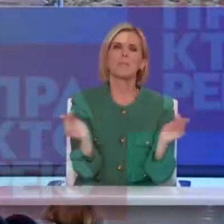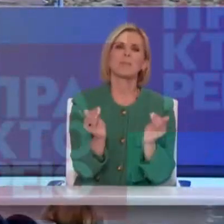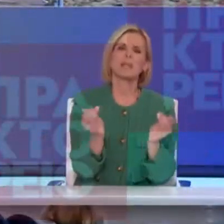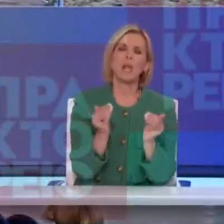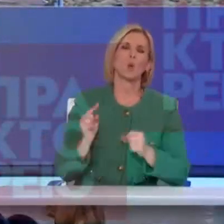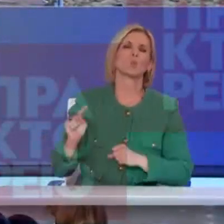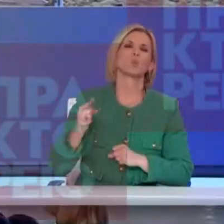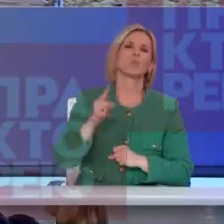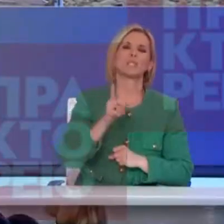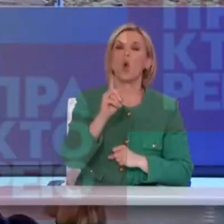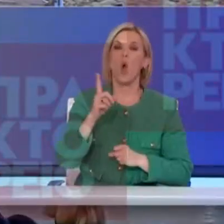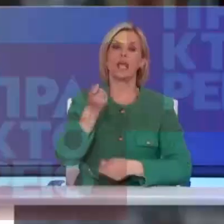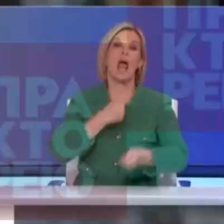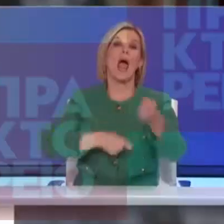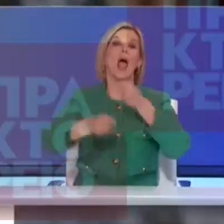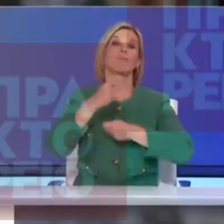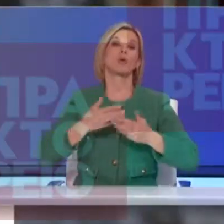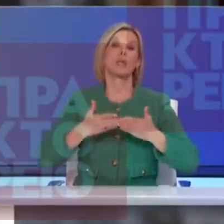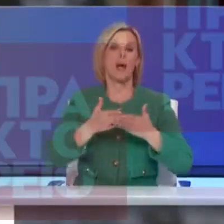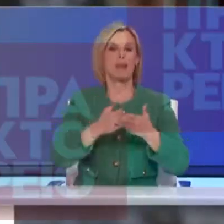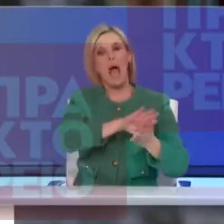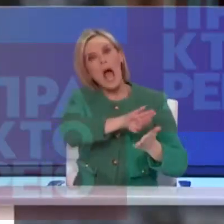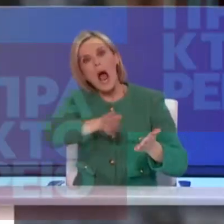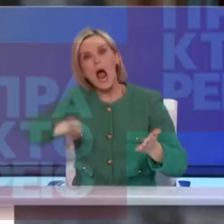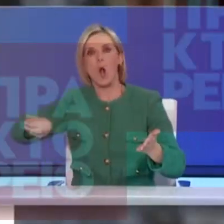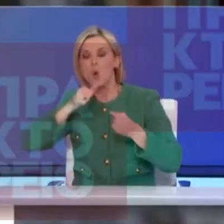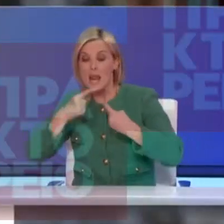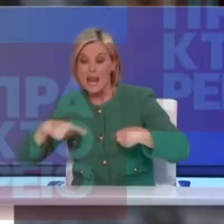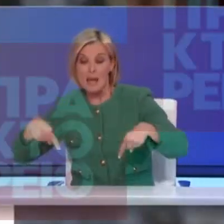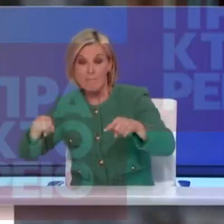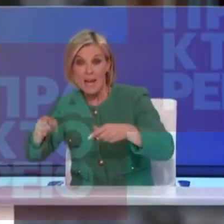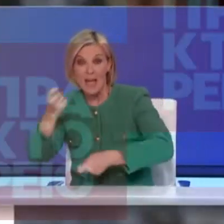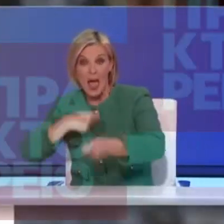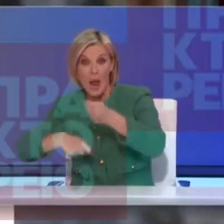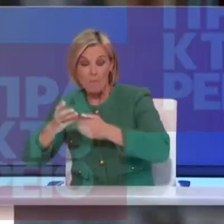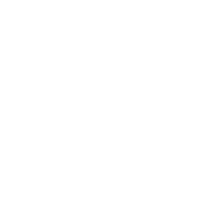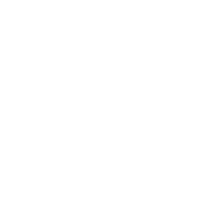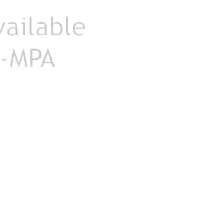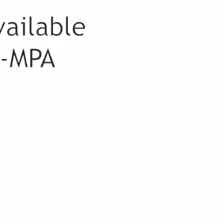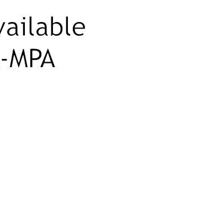αναψυχής. Έτσι, Χάλκη αναβαθμίζεται περαιτέρω ως τουριστικός προορισμός.